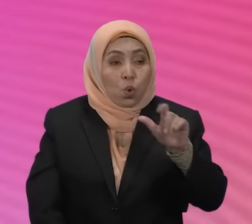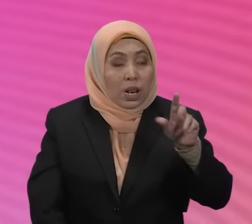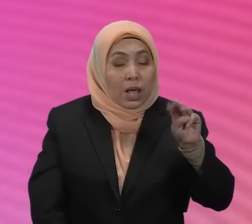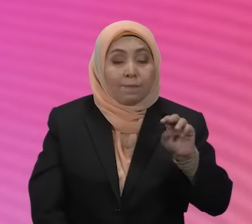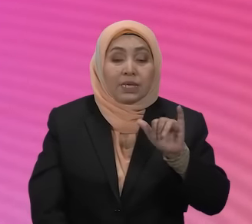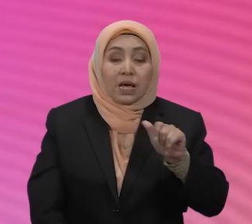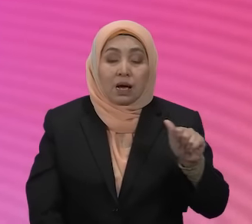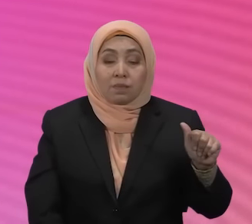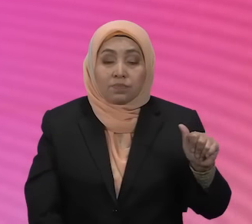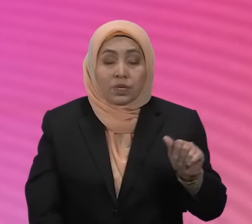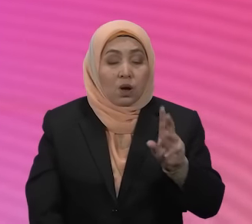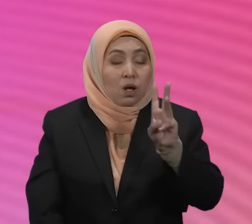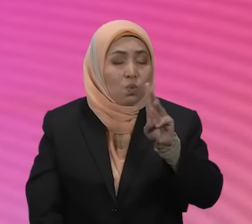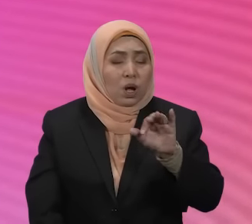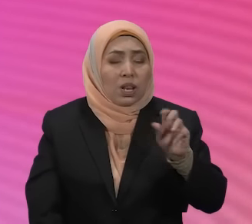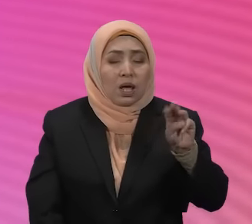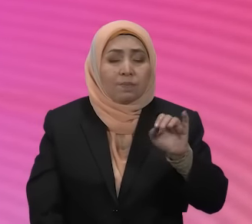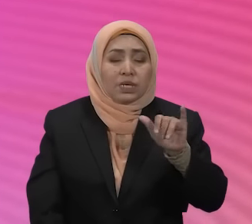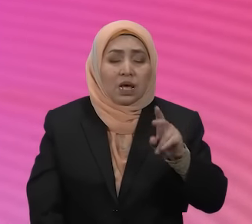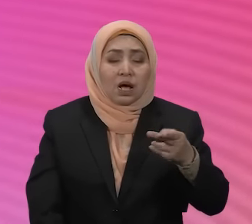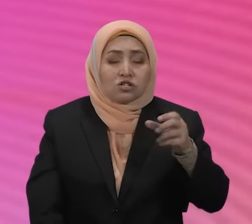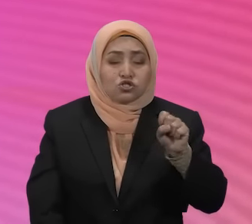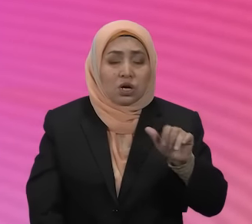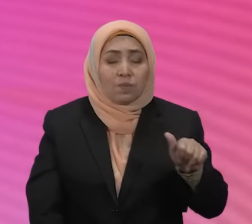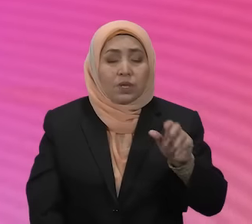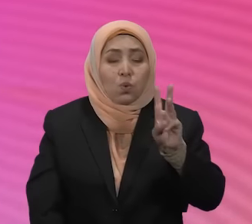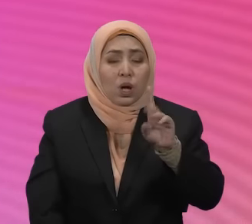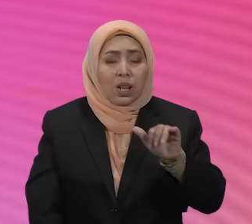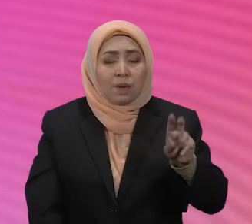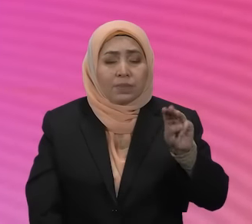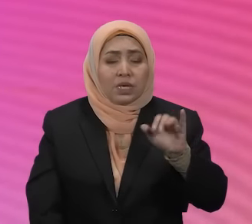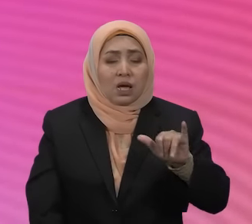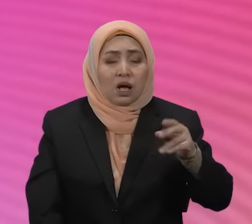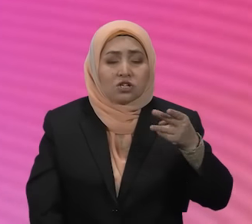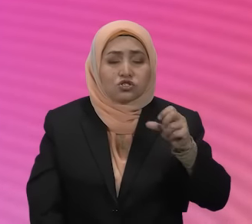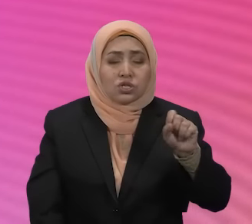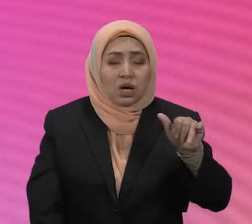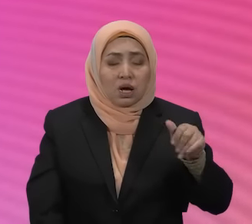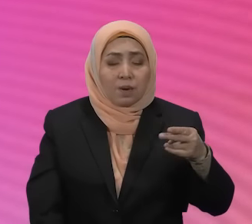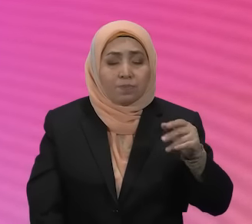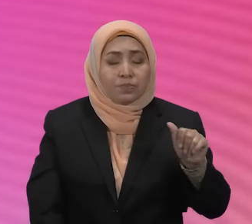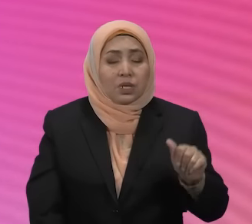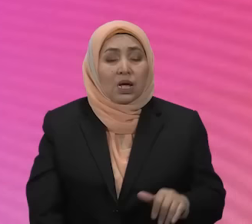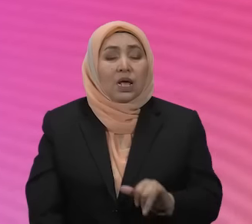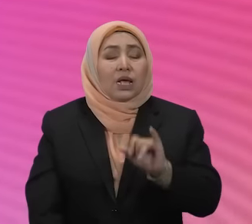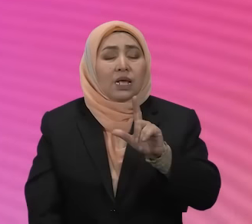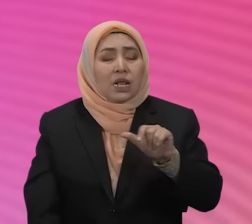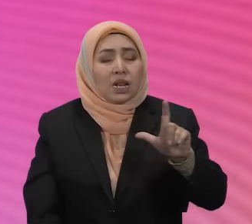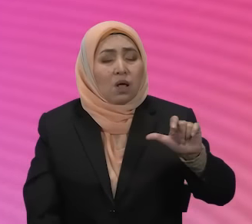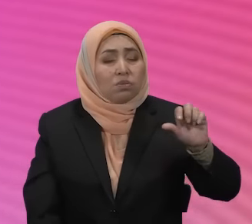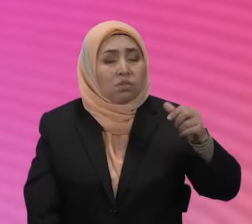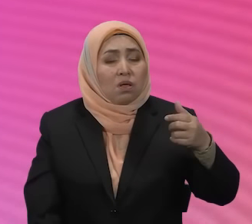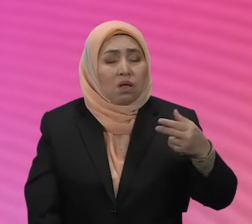ya. Walam ya. Walam ya. Walam yakhsha. Silakan. Walam yakhsha